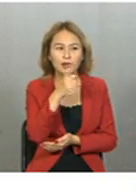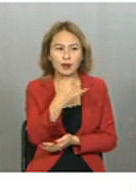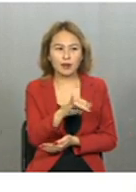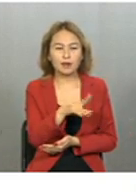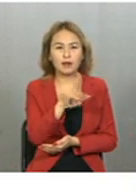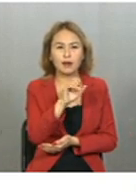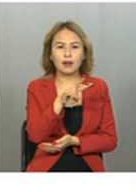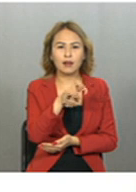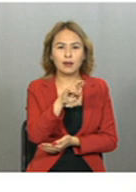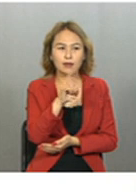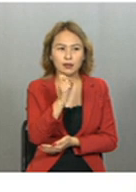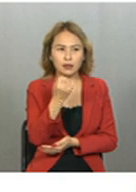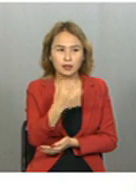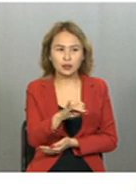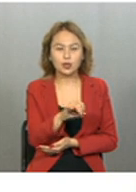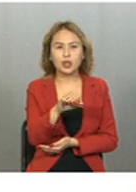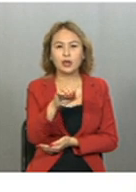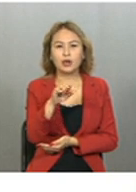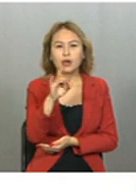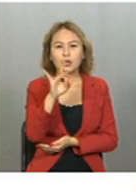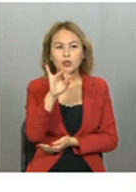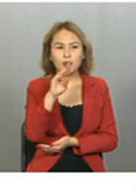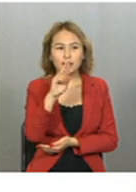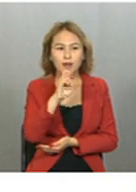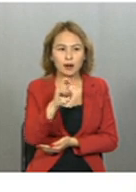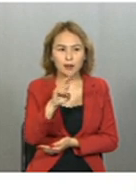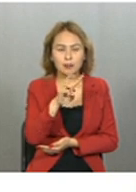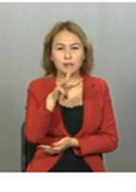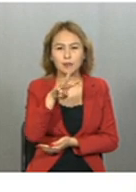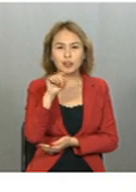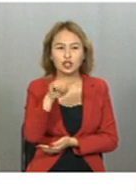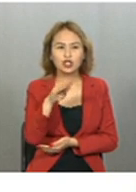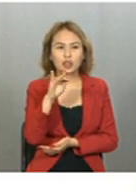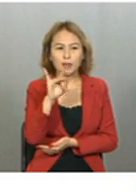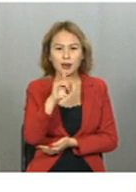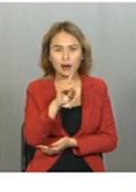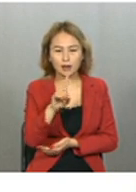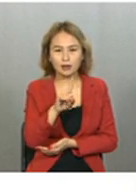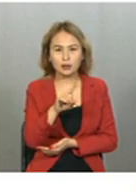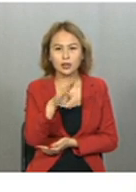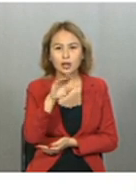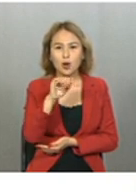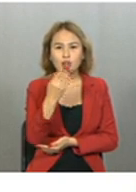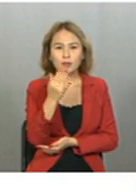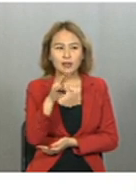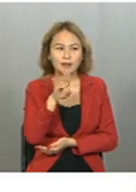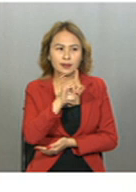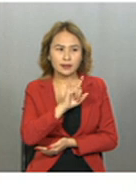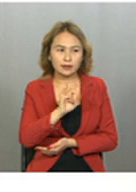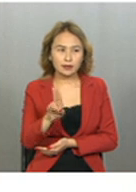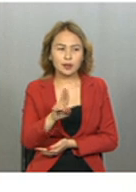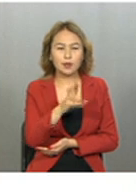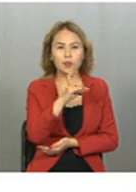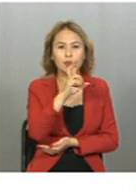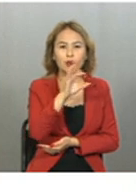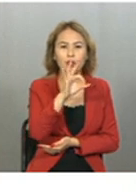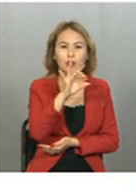шайқурай, қалақай, түймедағы, мыңжапырақ, таушымылдық,